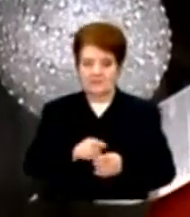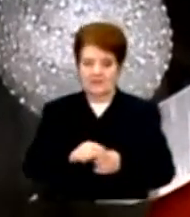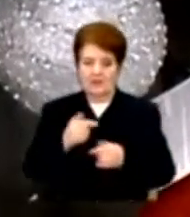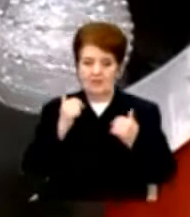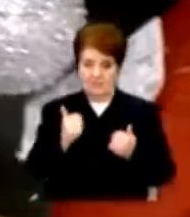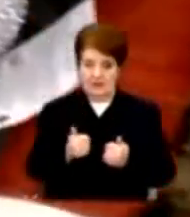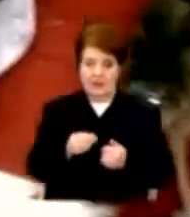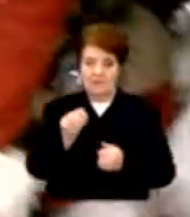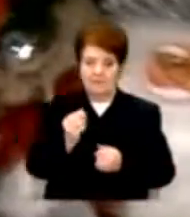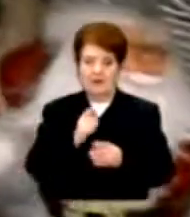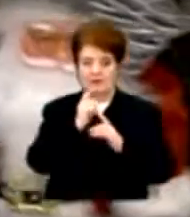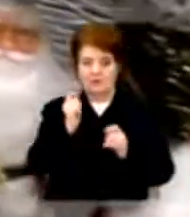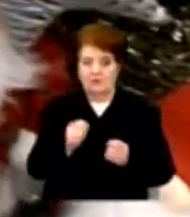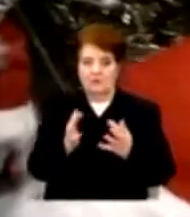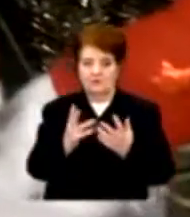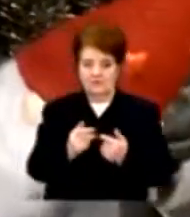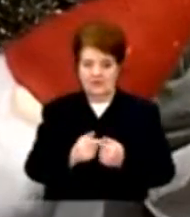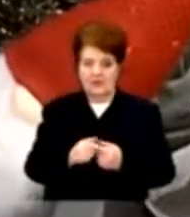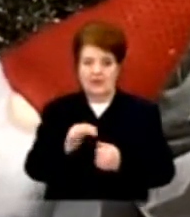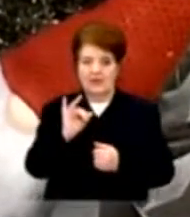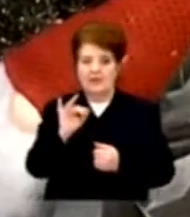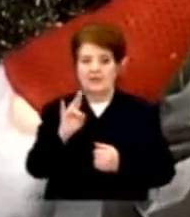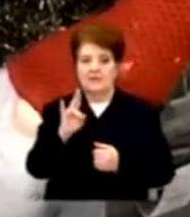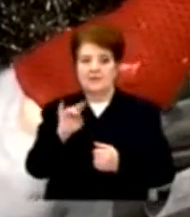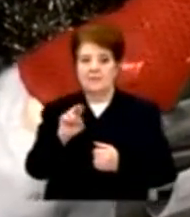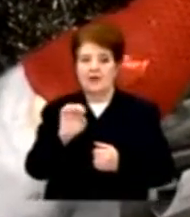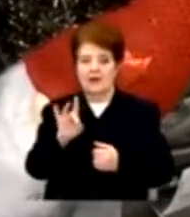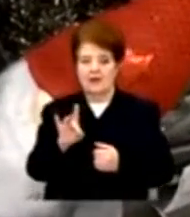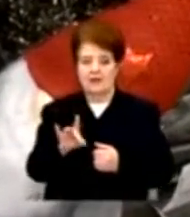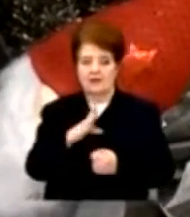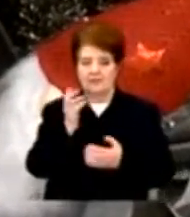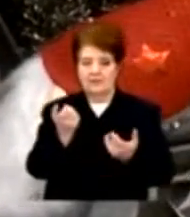ca banii dăruiți să fie în număr impar dacă vrem să atragem norocul.